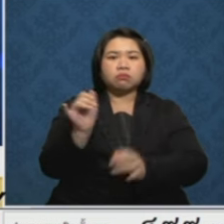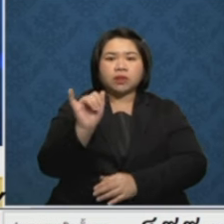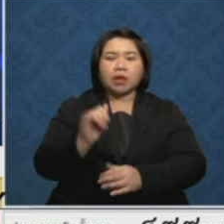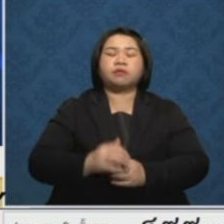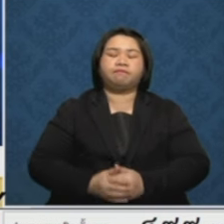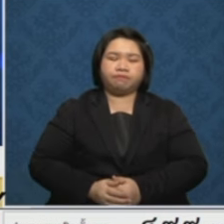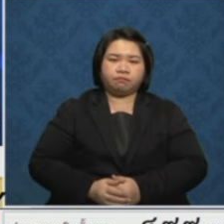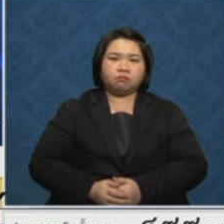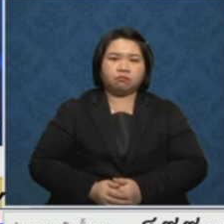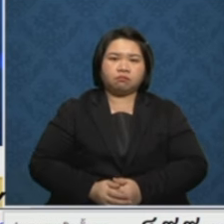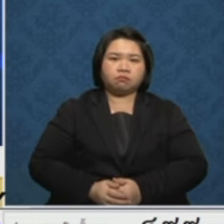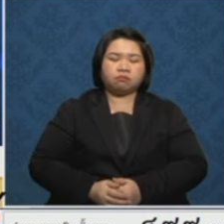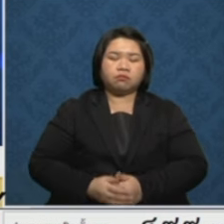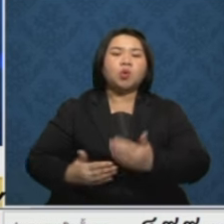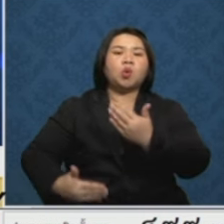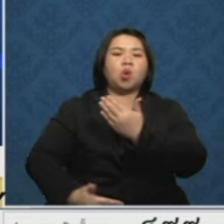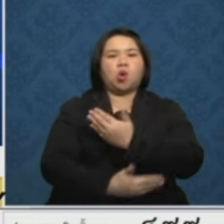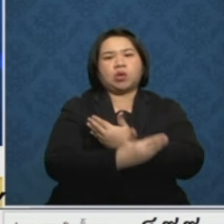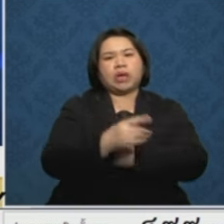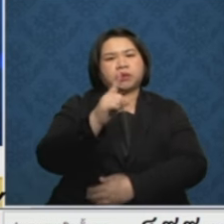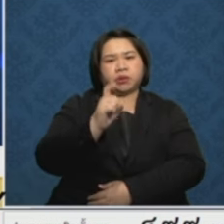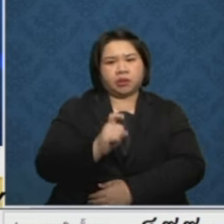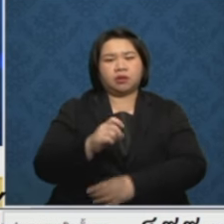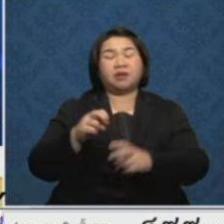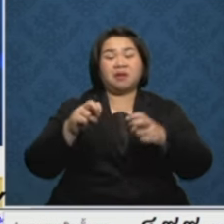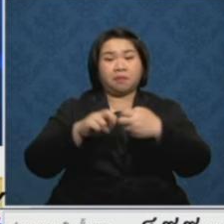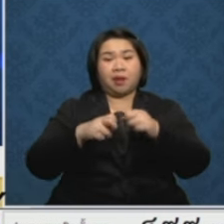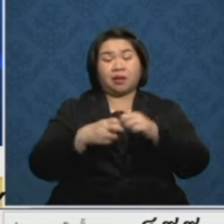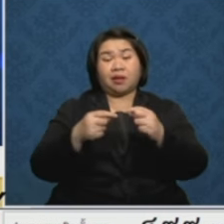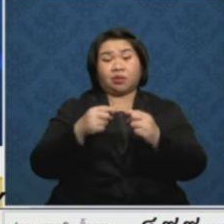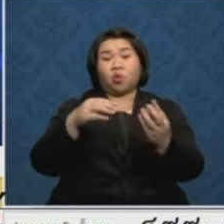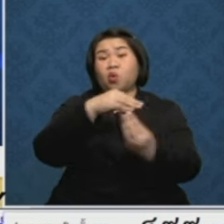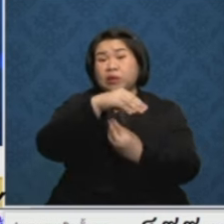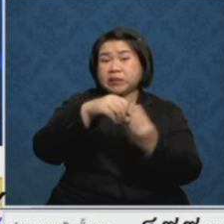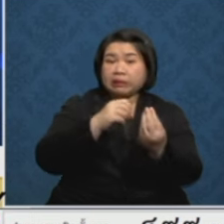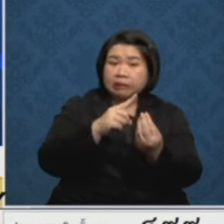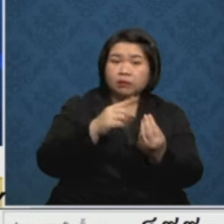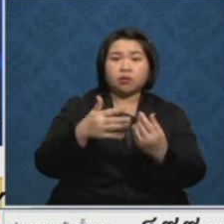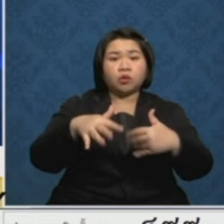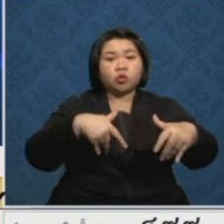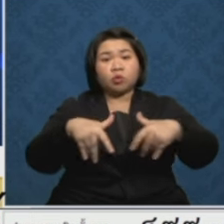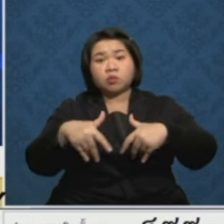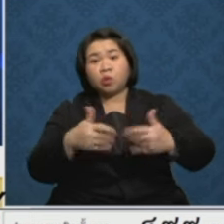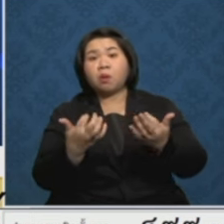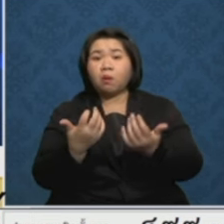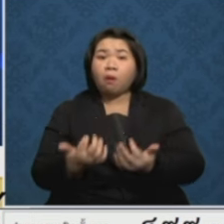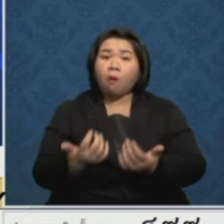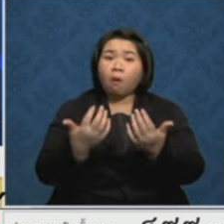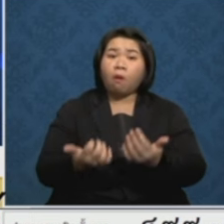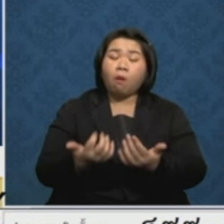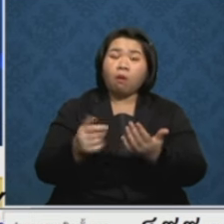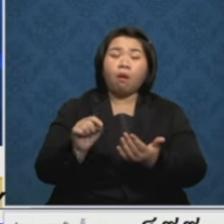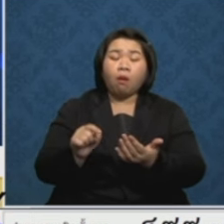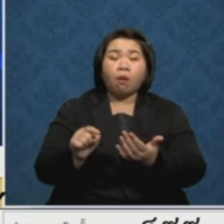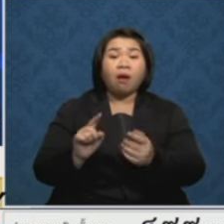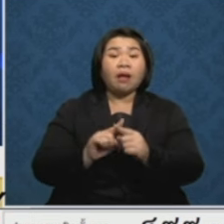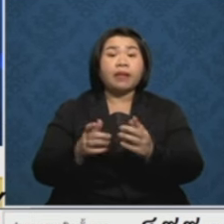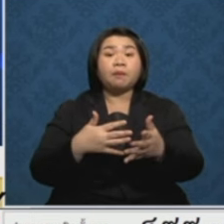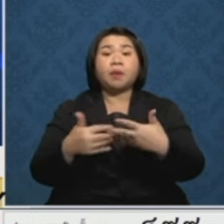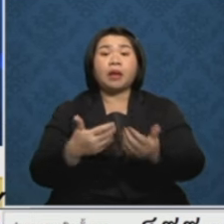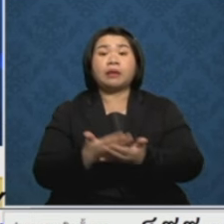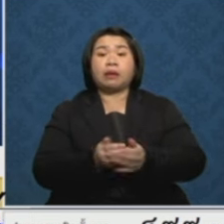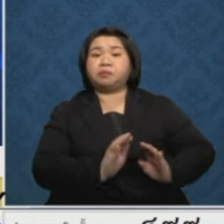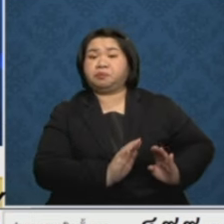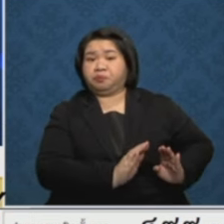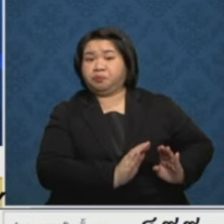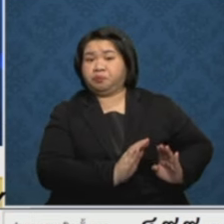ขเสียโอกาสที่จะได้แก้ปัญหาเศรษฐกิจเฉพาะหน้าให้กับประชาชนเพียงเพราะว่าเราจะต้องกักเงินส่วนหนึ่